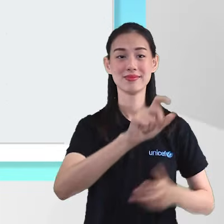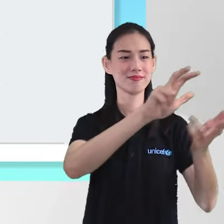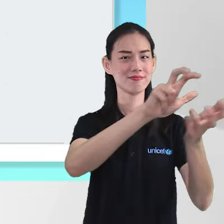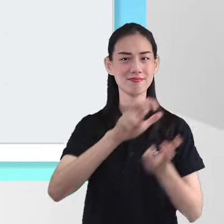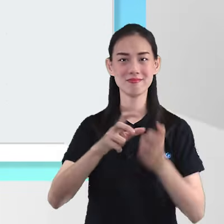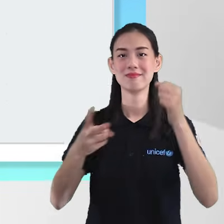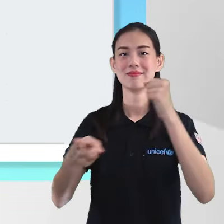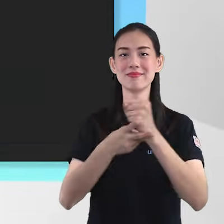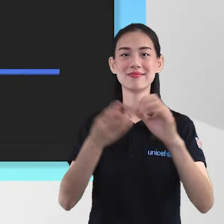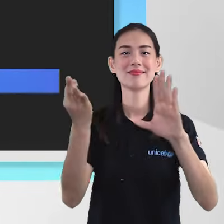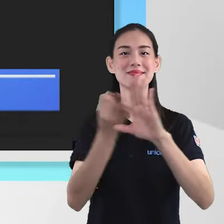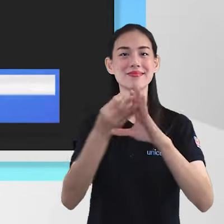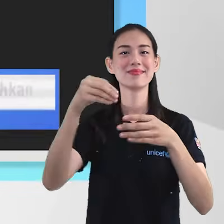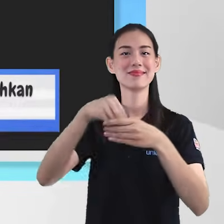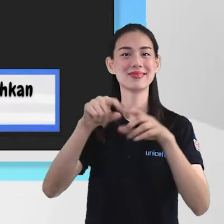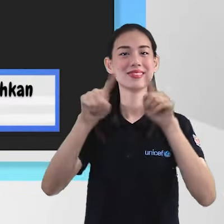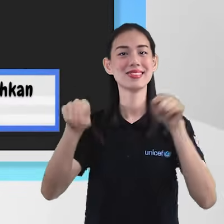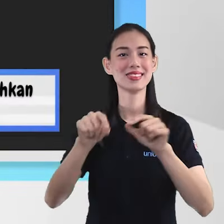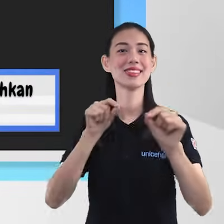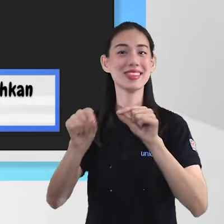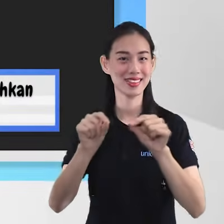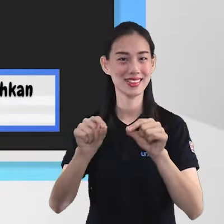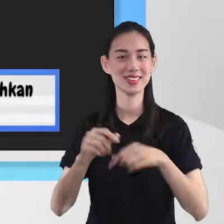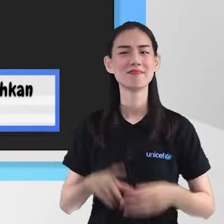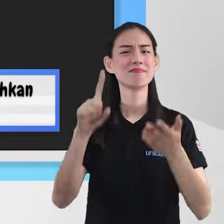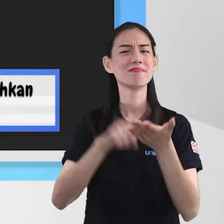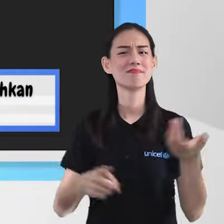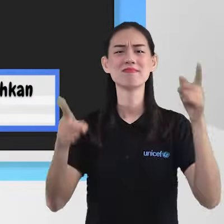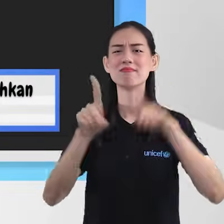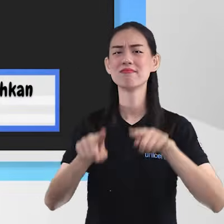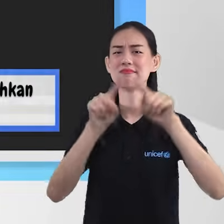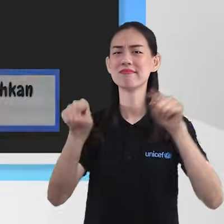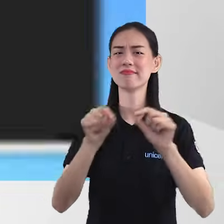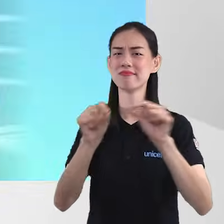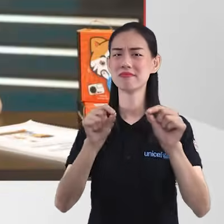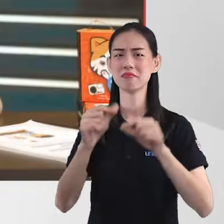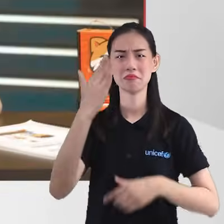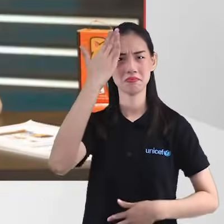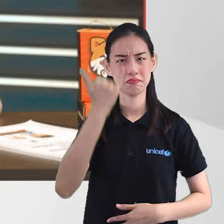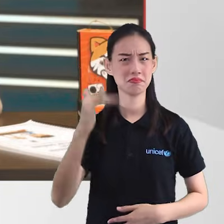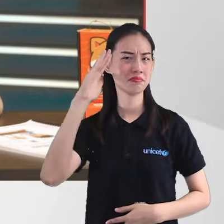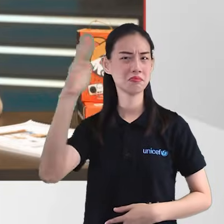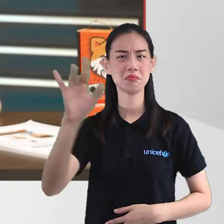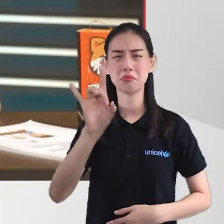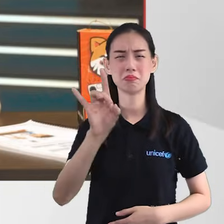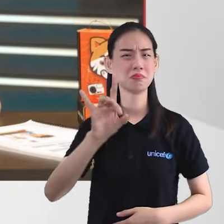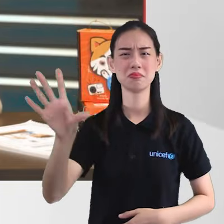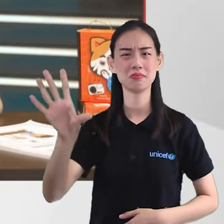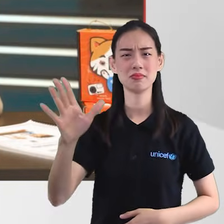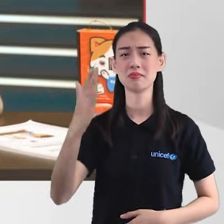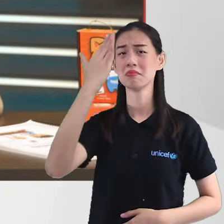Tekan download pada perisian dan savekan file atau acara anda ke dalam Microbit yang telah disambungkan tadi. Apa agaknya yang akan berlaku pada papan